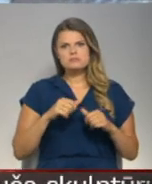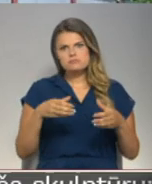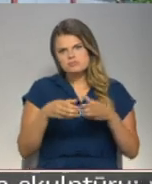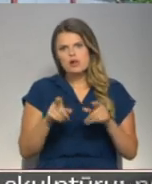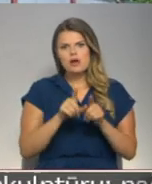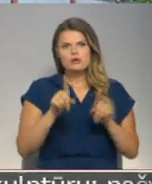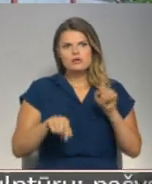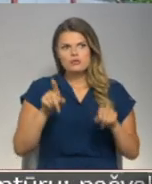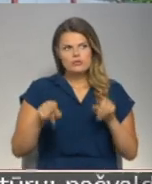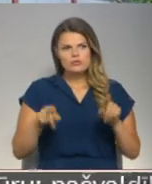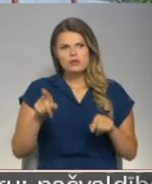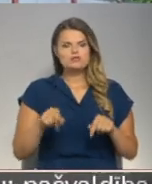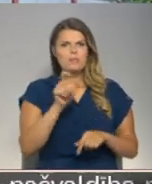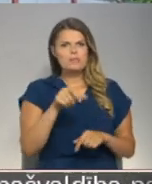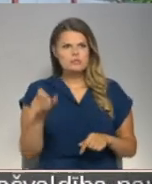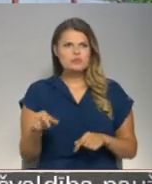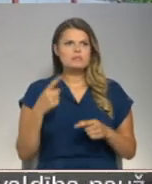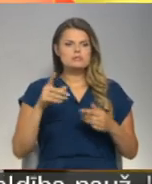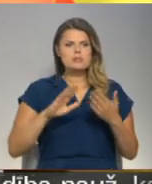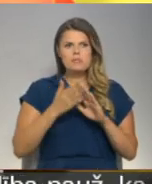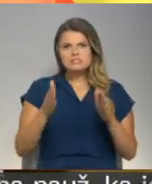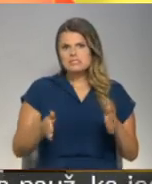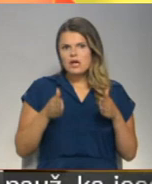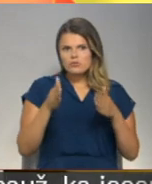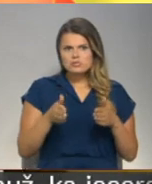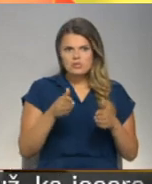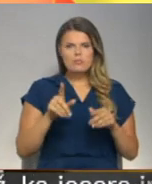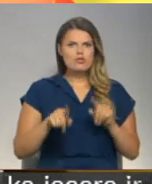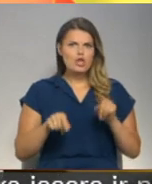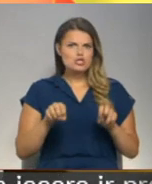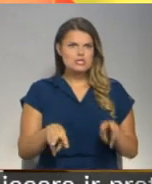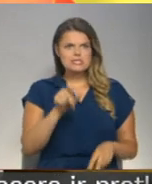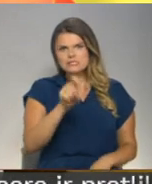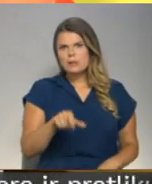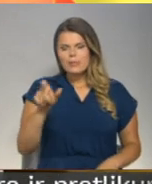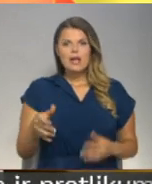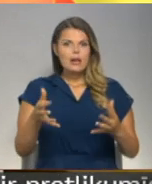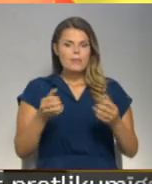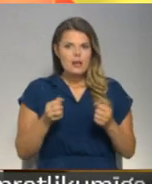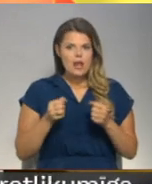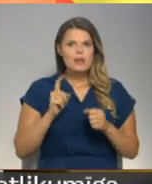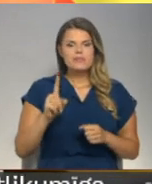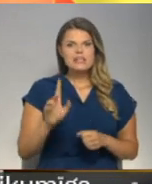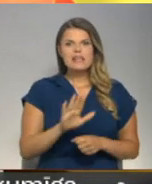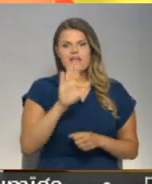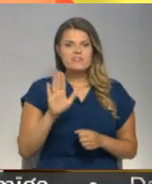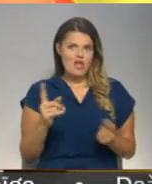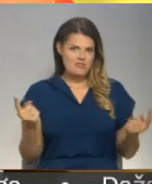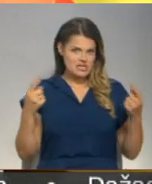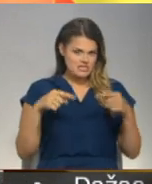gadījumos pacientus nākas vest arī uz citu pilsētu slimnīcām. Atsevišķi profilu speciālisti pieņem tikai dienas laikā,